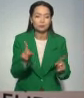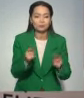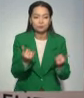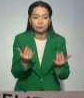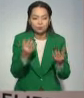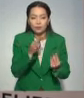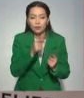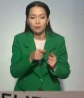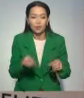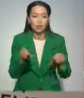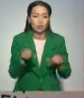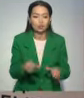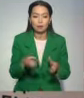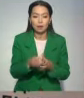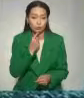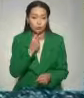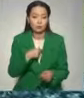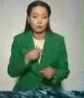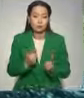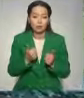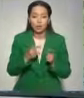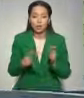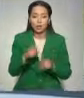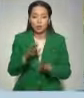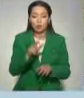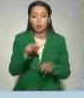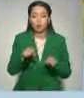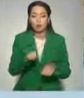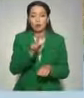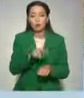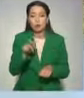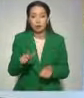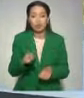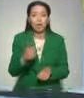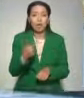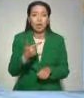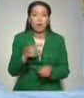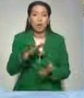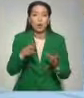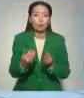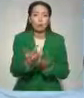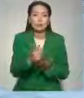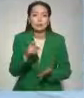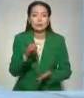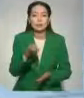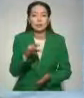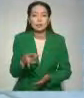настоящее время решает партия аманат урожая подвелинском районе